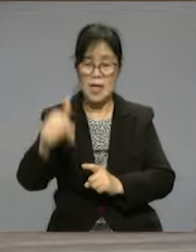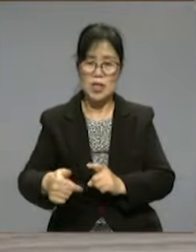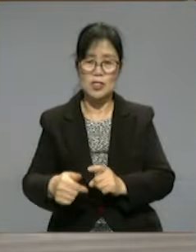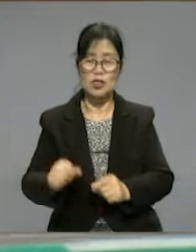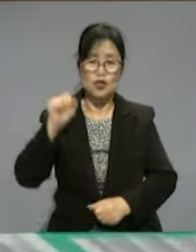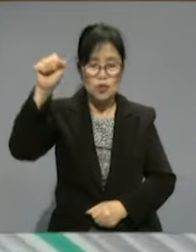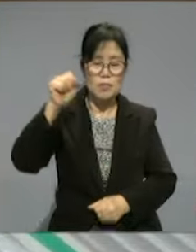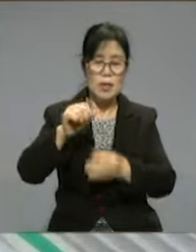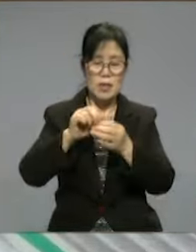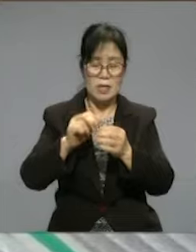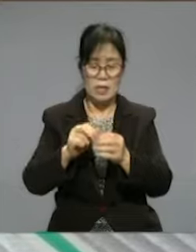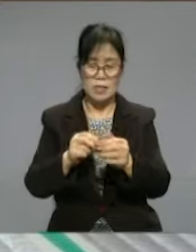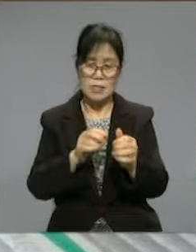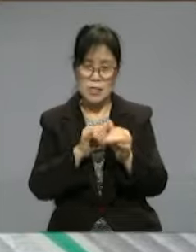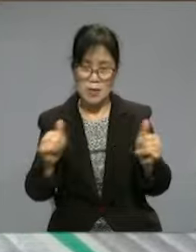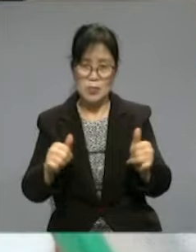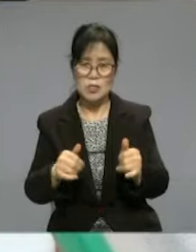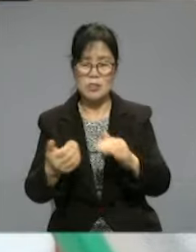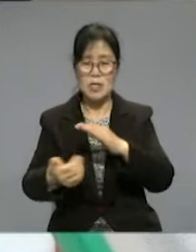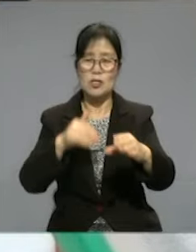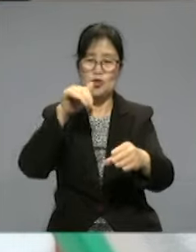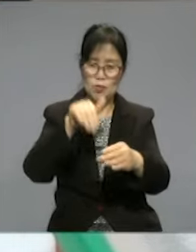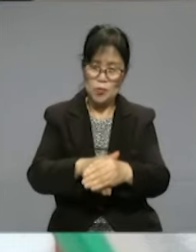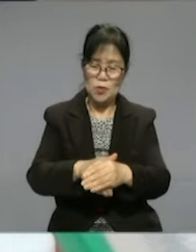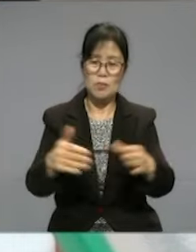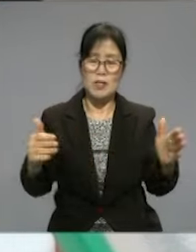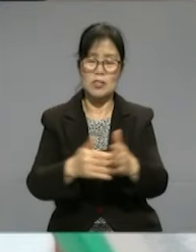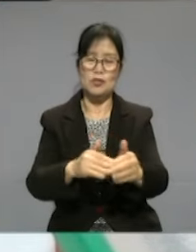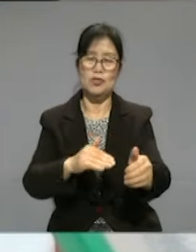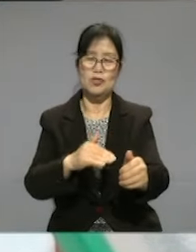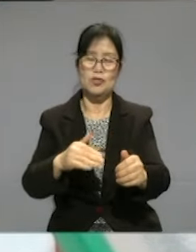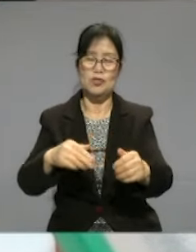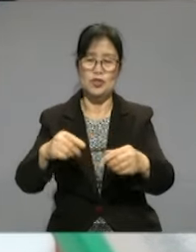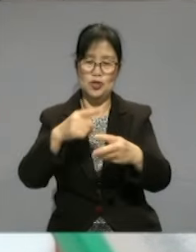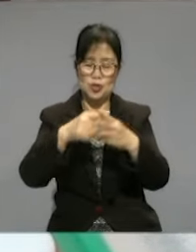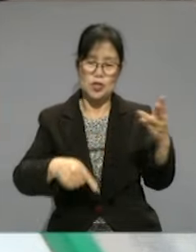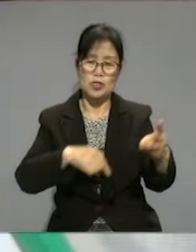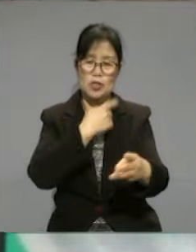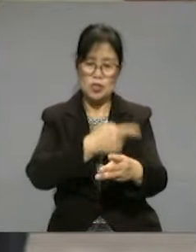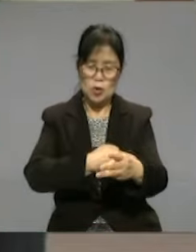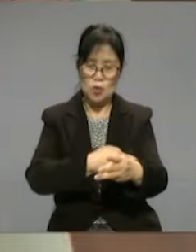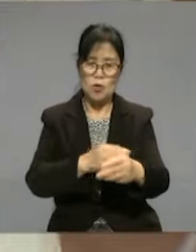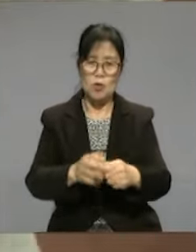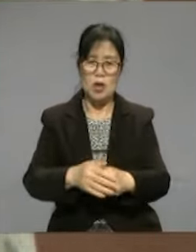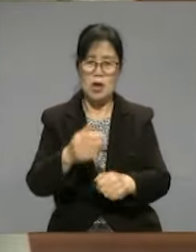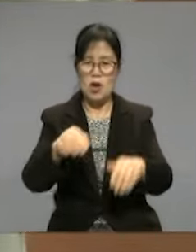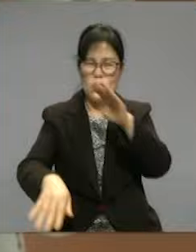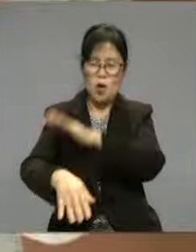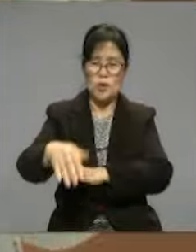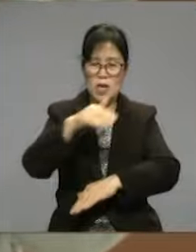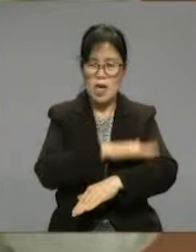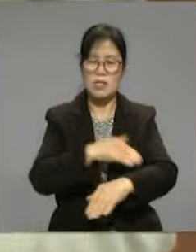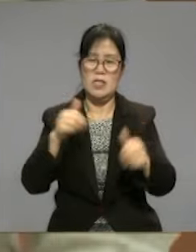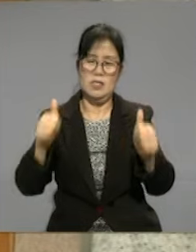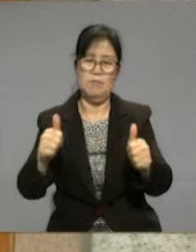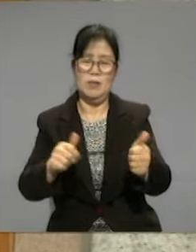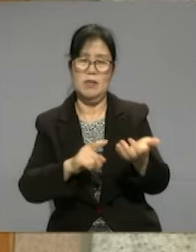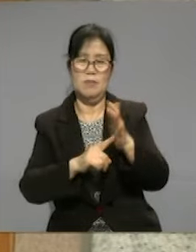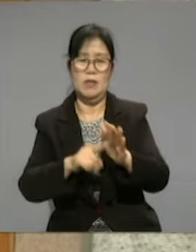출마자들 사전 투표를 마치고 윤성열 정권과 거대양당 심판론을 내세우며 지지를 호소했습니다